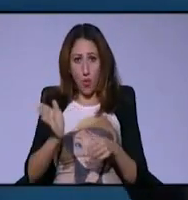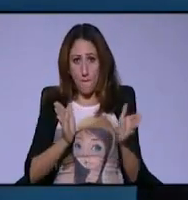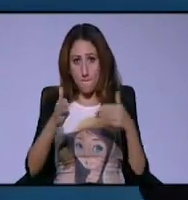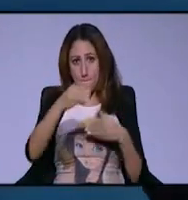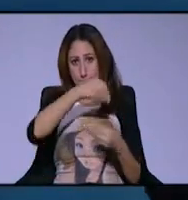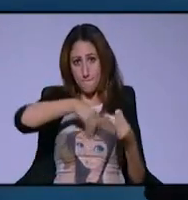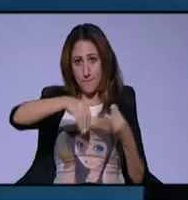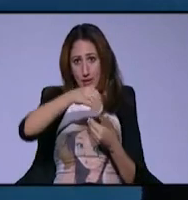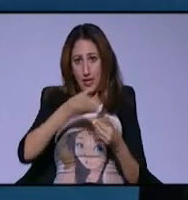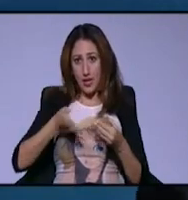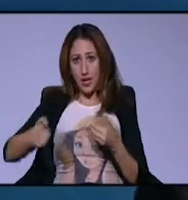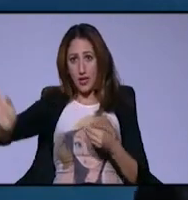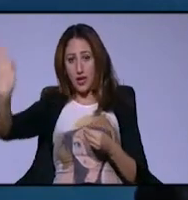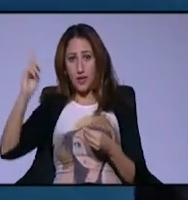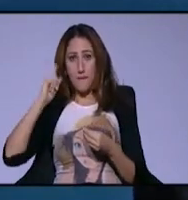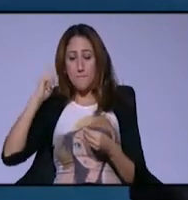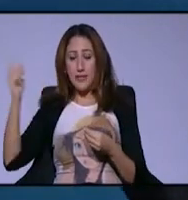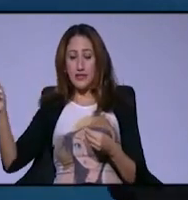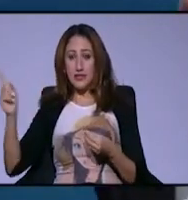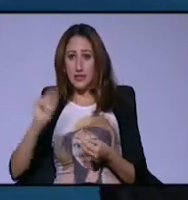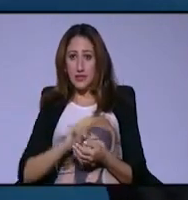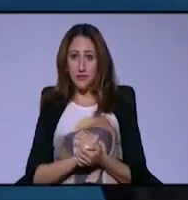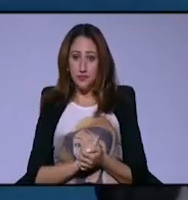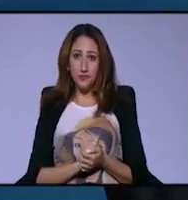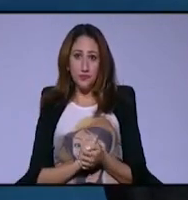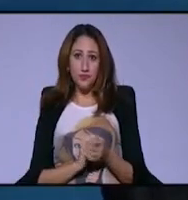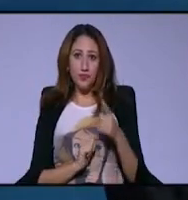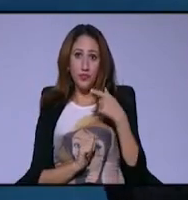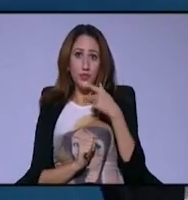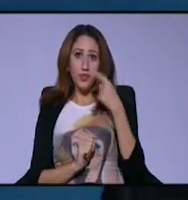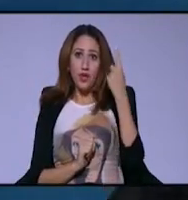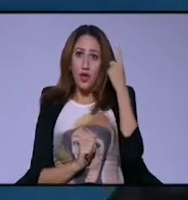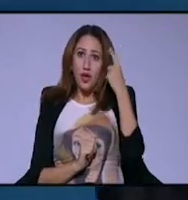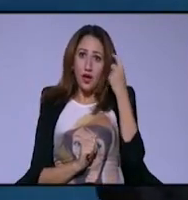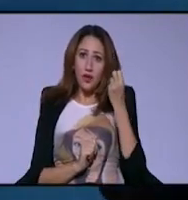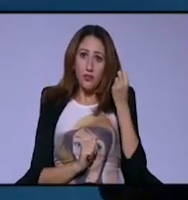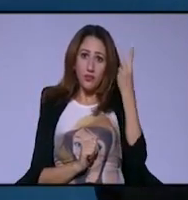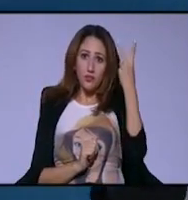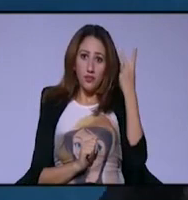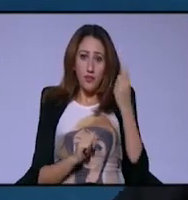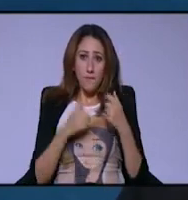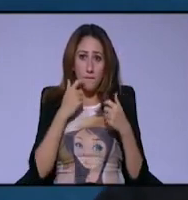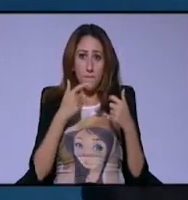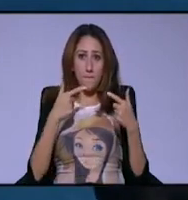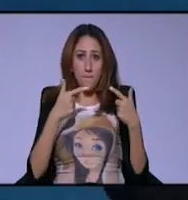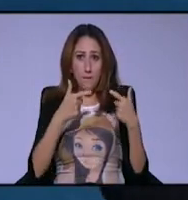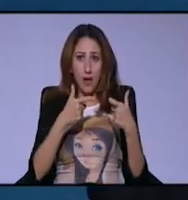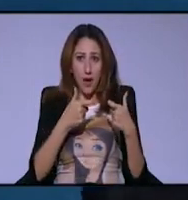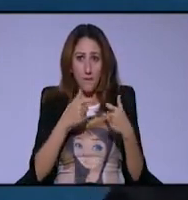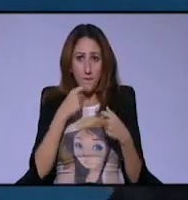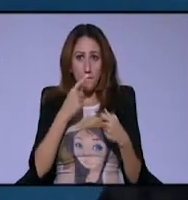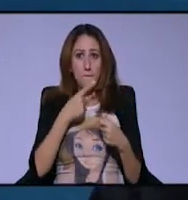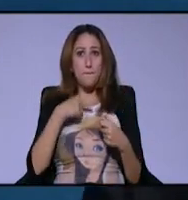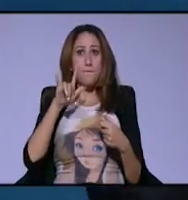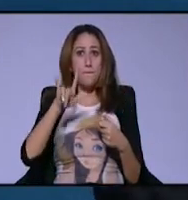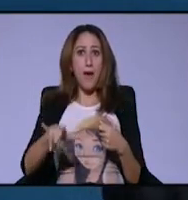المكرمة دعا الله تعالى، طبعا مشهور بين الناس من الشائع إنك أحب بلاد الله إلى الله وأحب بلاد الله